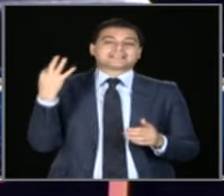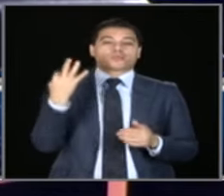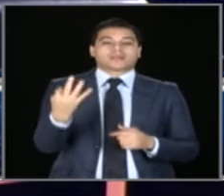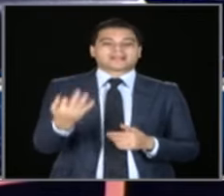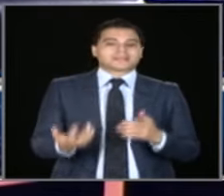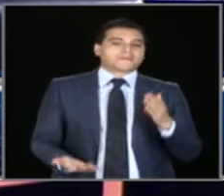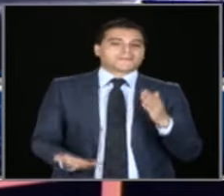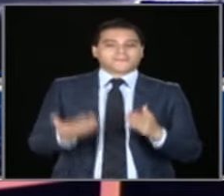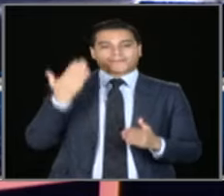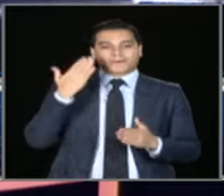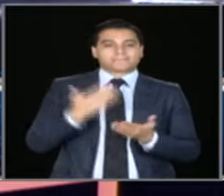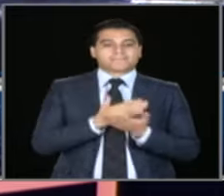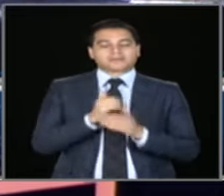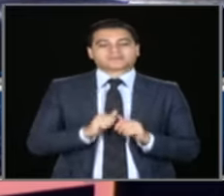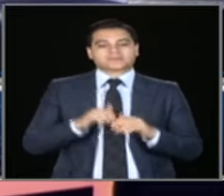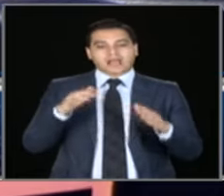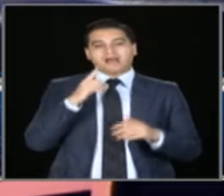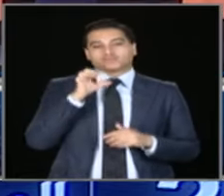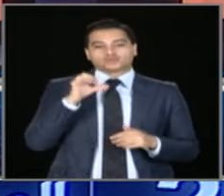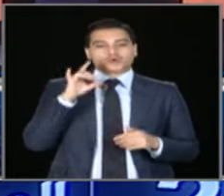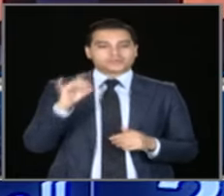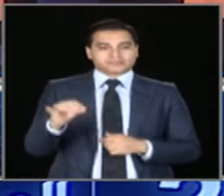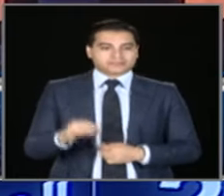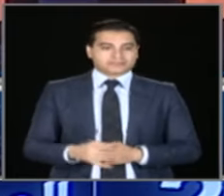1939 واتنشرت 1950